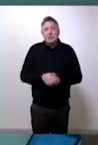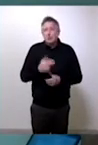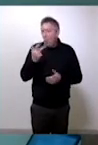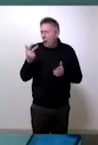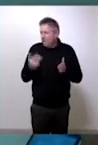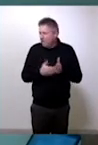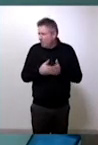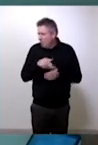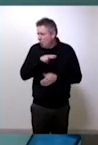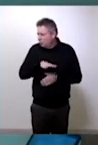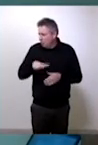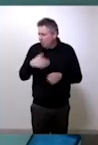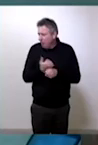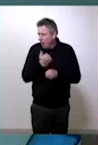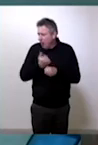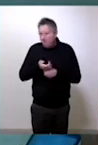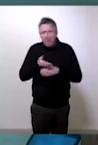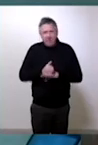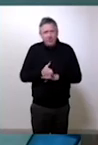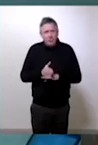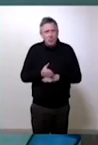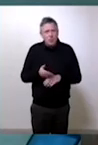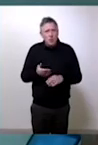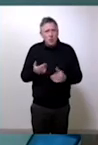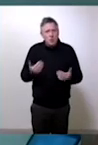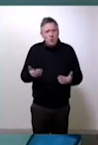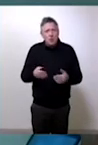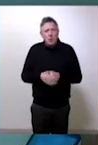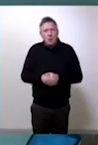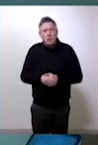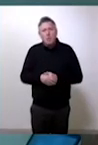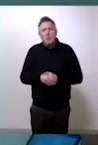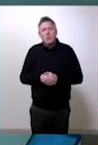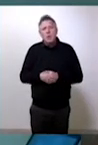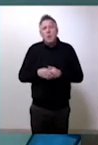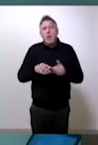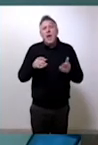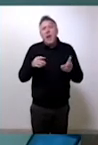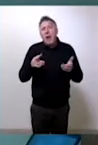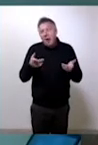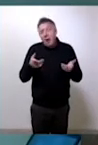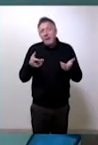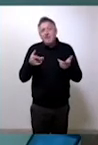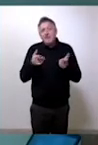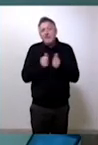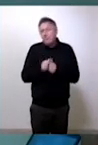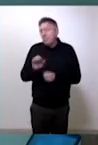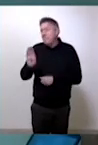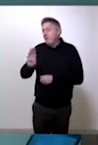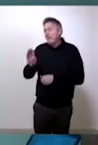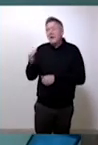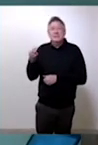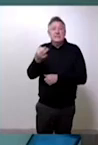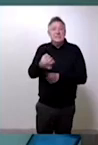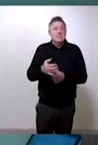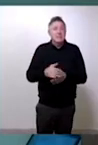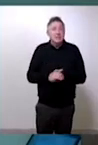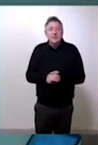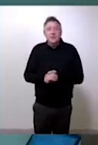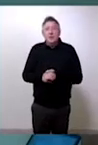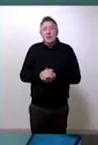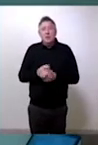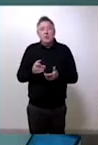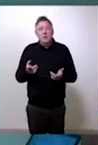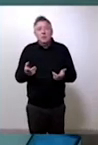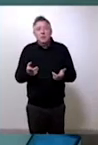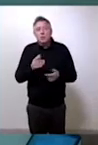dans les opérations d'aménagement spécifiquement. Avec, bien sûr, comme le disait Bernard, des opérations d'aménagement qui doivent être